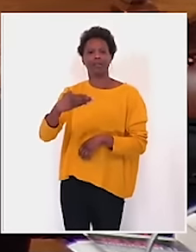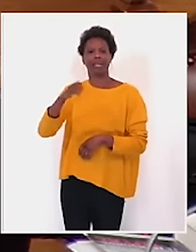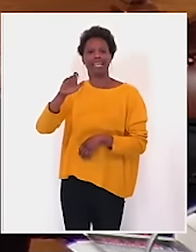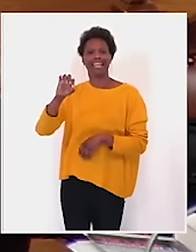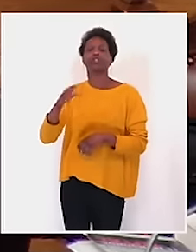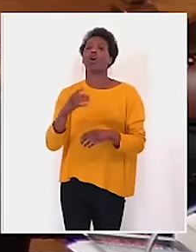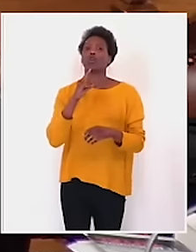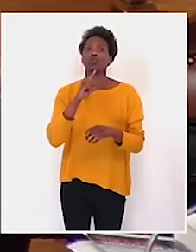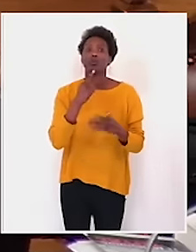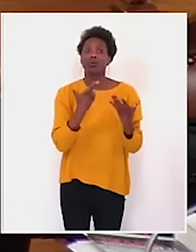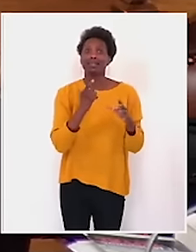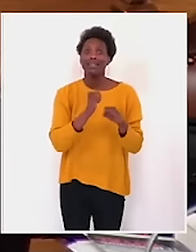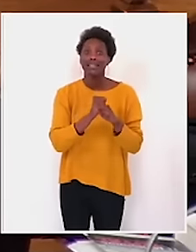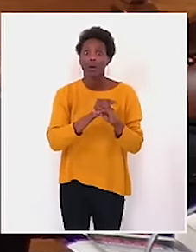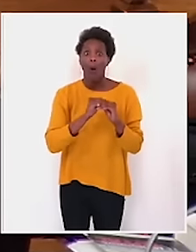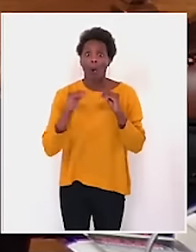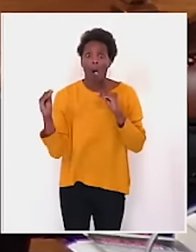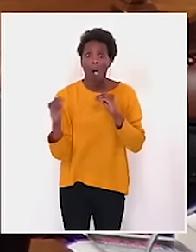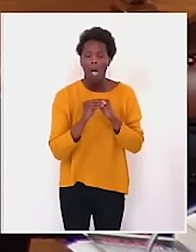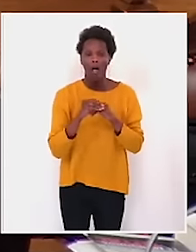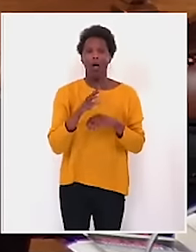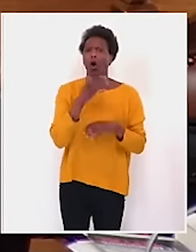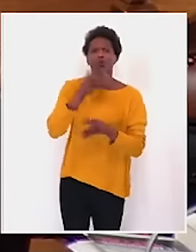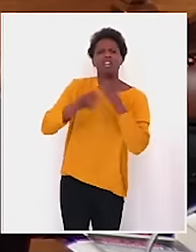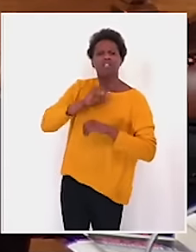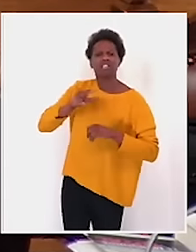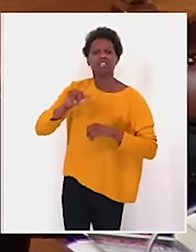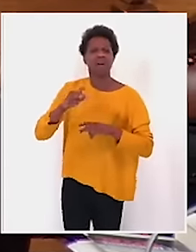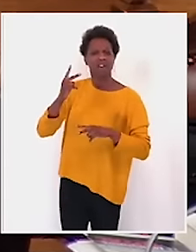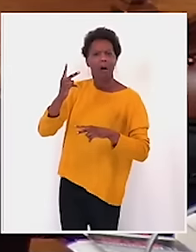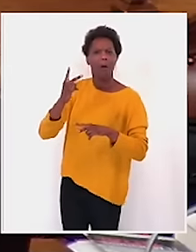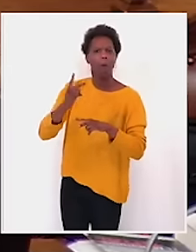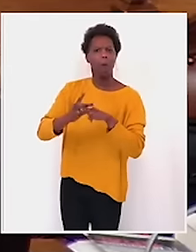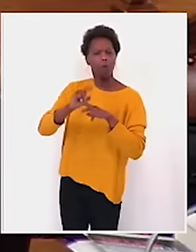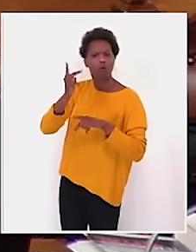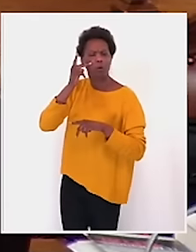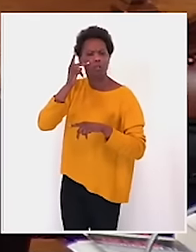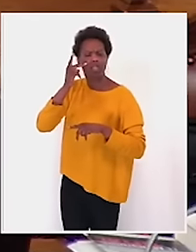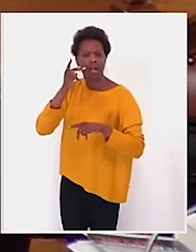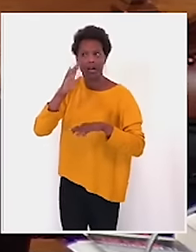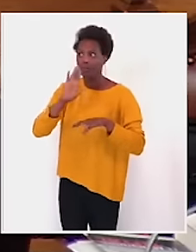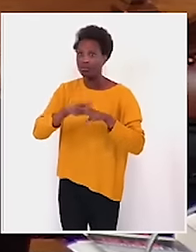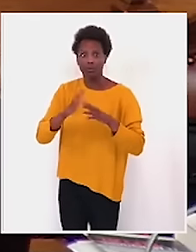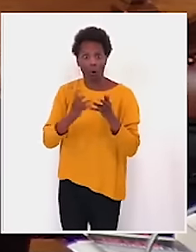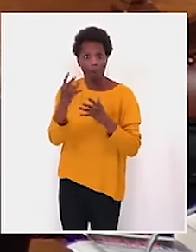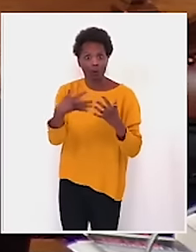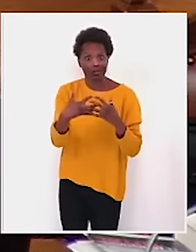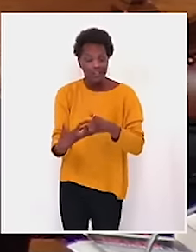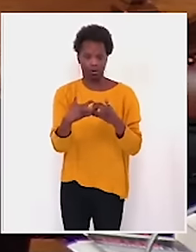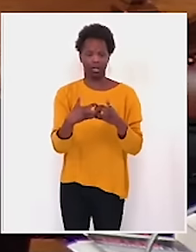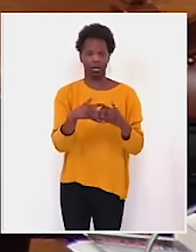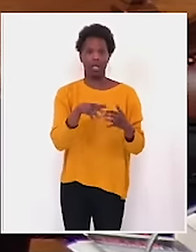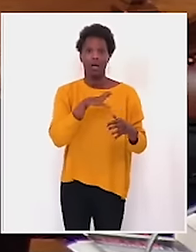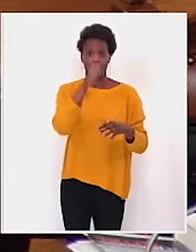luxe, et là on sait que c'est gelé ou abandonné, on ne sait pas. Mais c'est, et donc il y a des architectes qui travaillent sur la possibilité d'utiliser